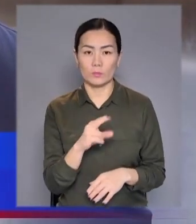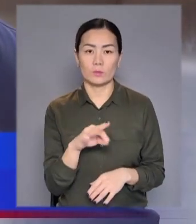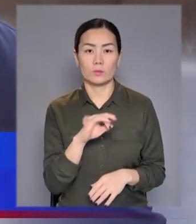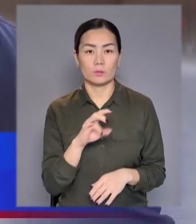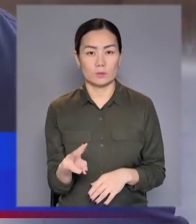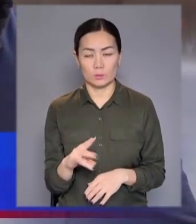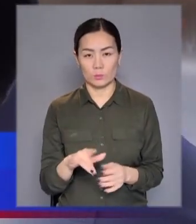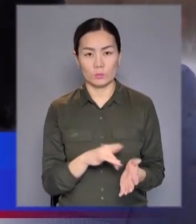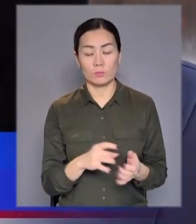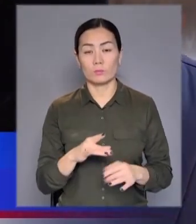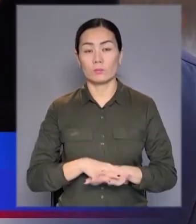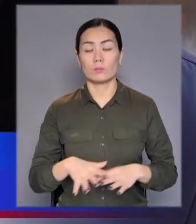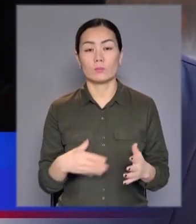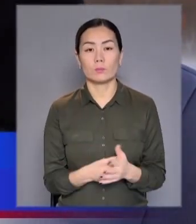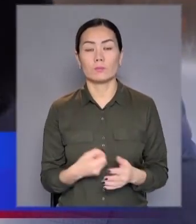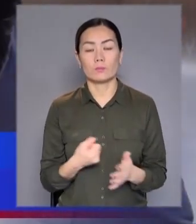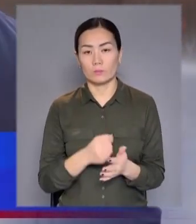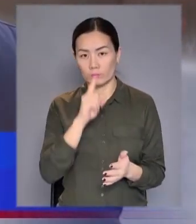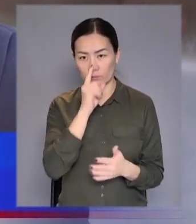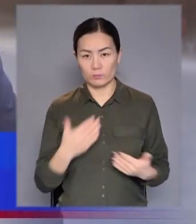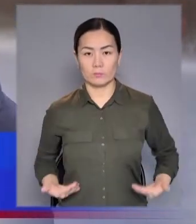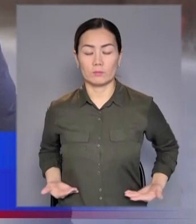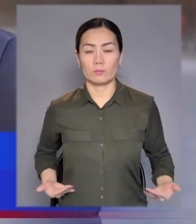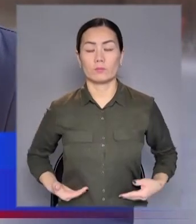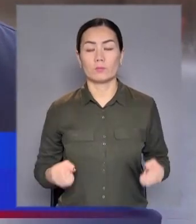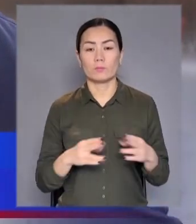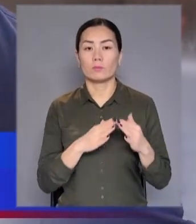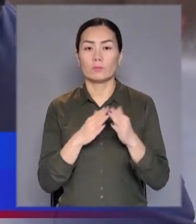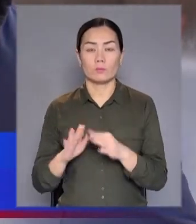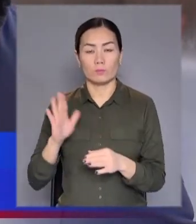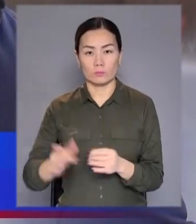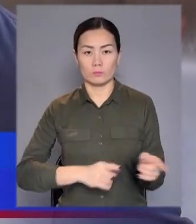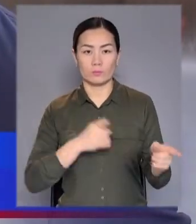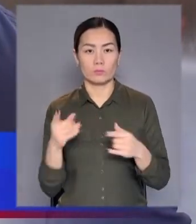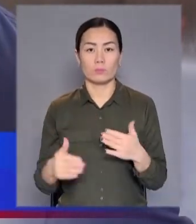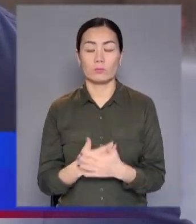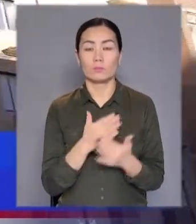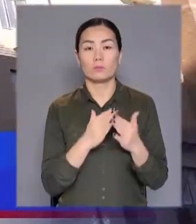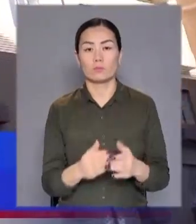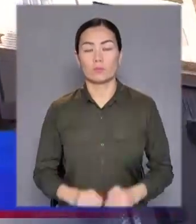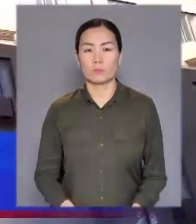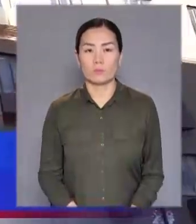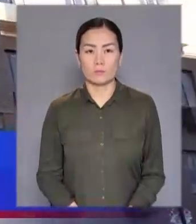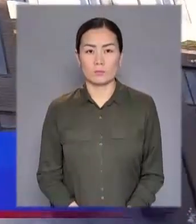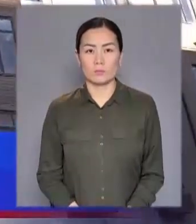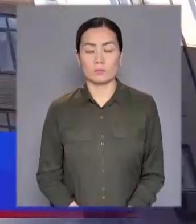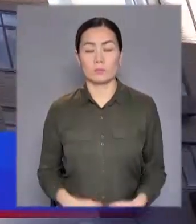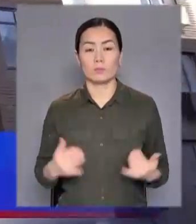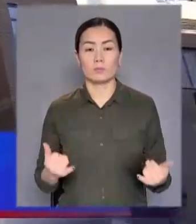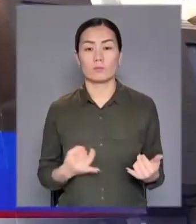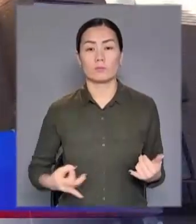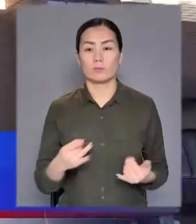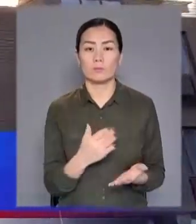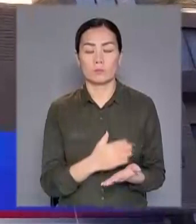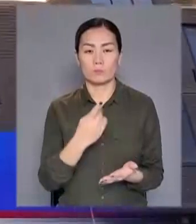«Модерн» за счет городского бюджета. До конца года жители еще одного аварийного дома будут переселены в новое жилье. Сейчас в